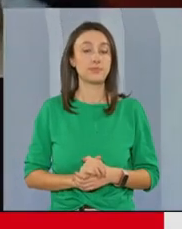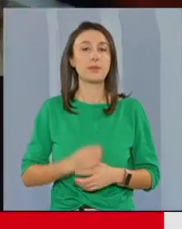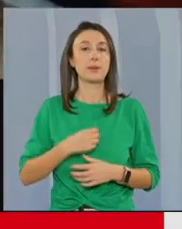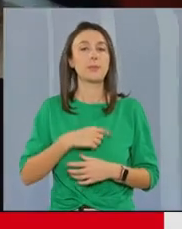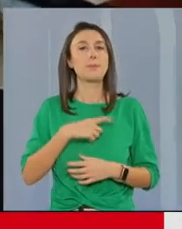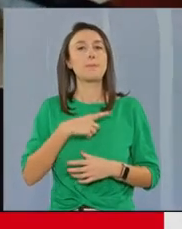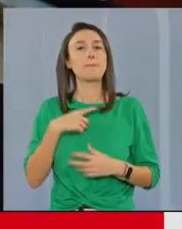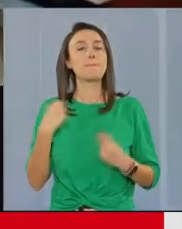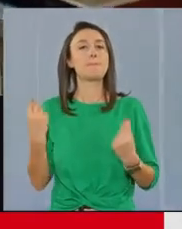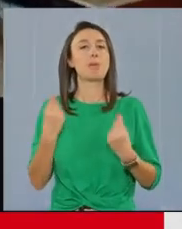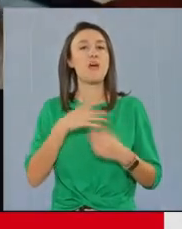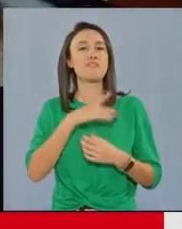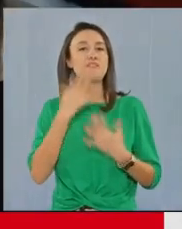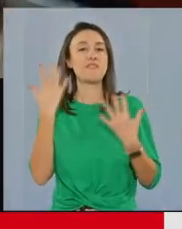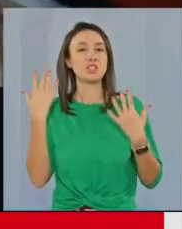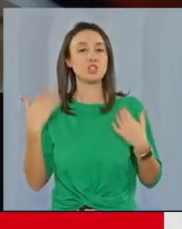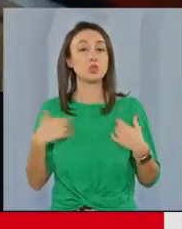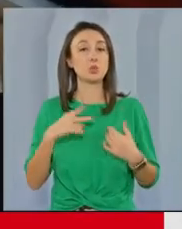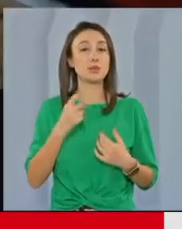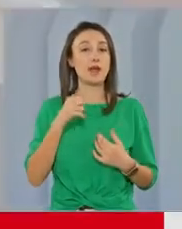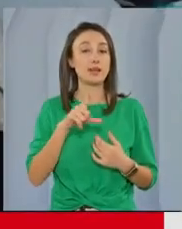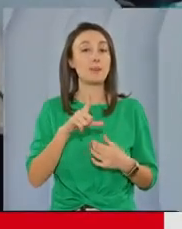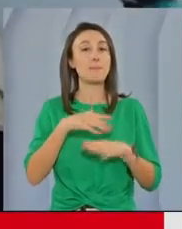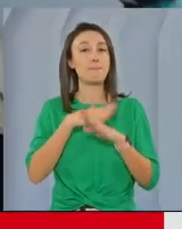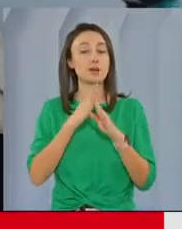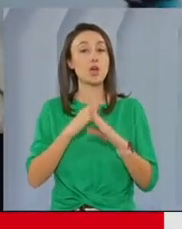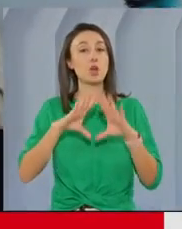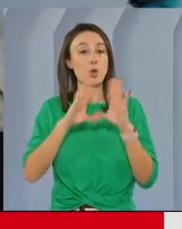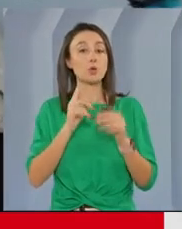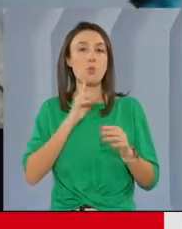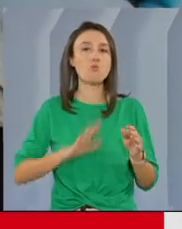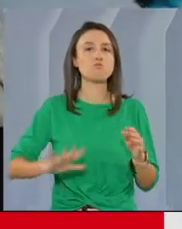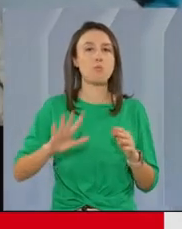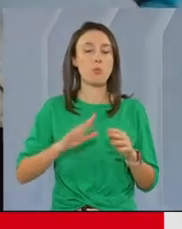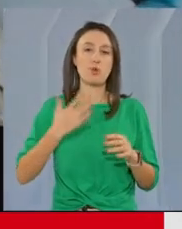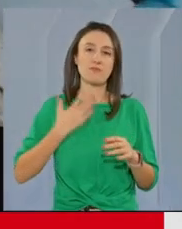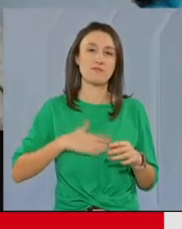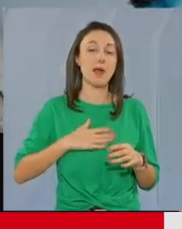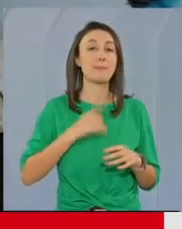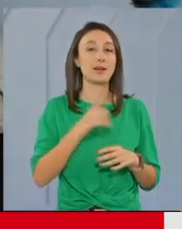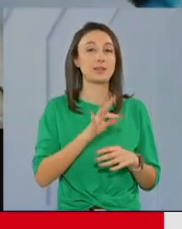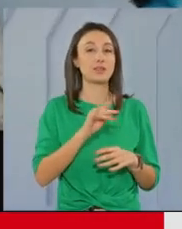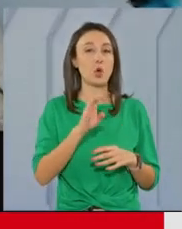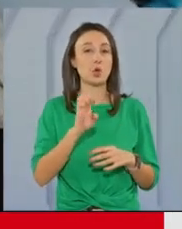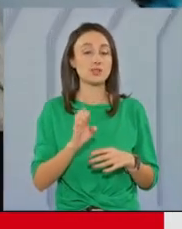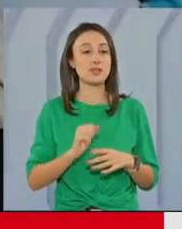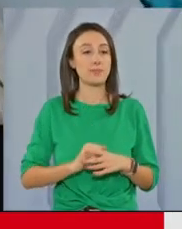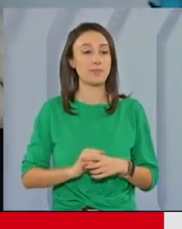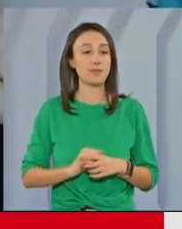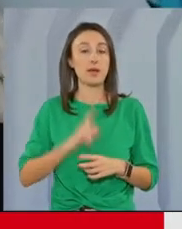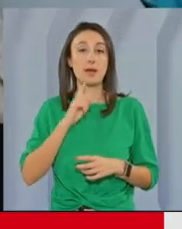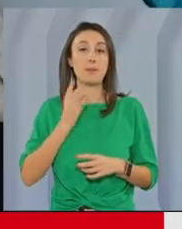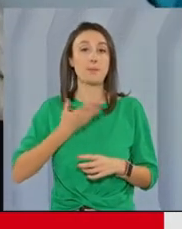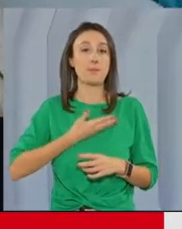Preafericitul Daniel și Patriarhia Română un popor întreg și l dorește pe Teodosie